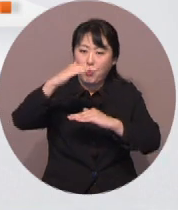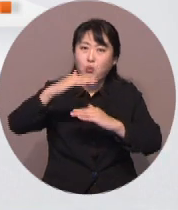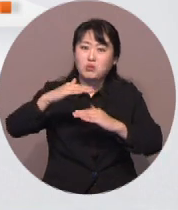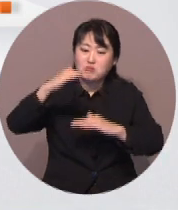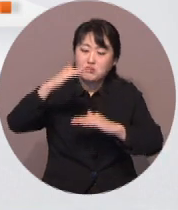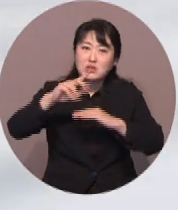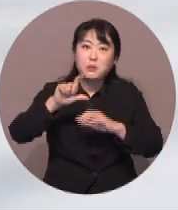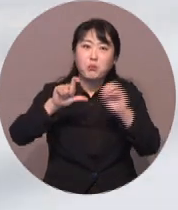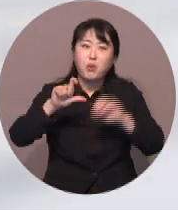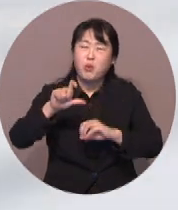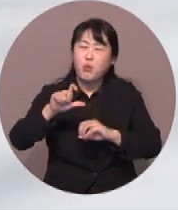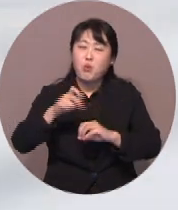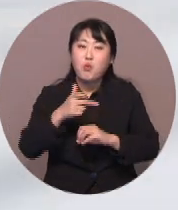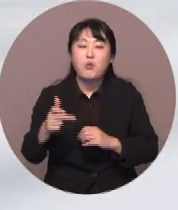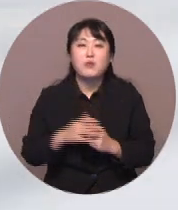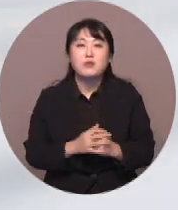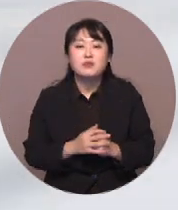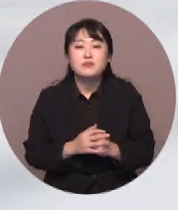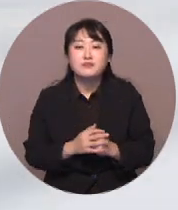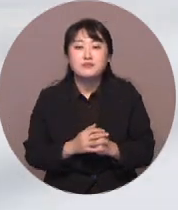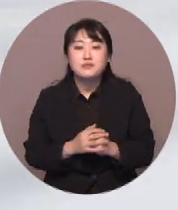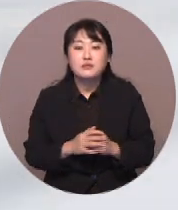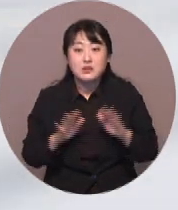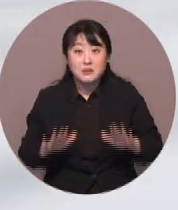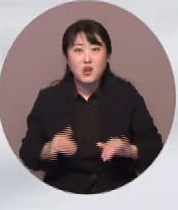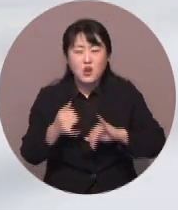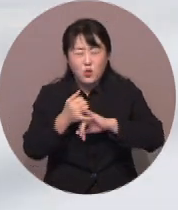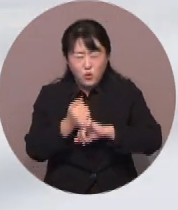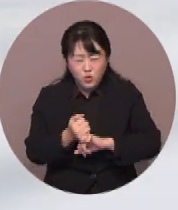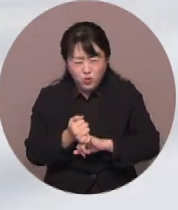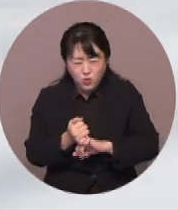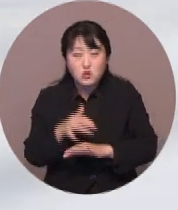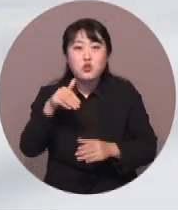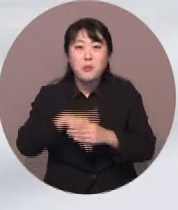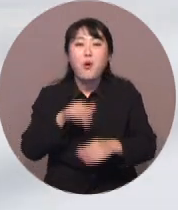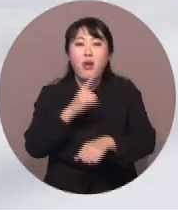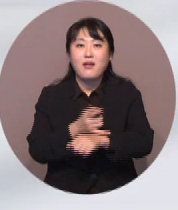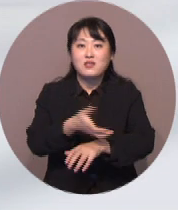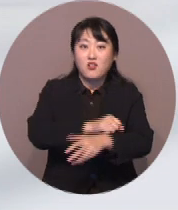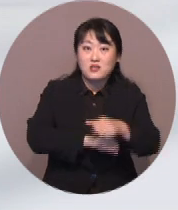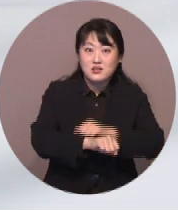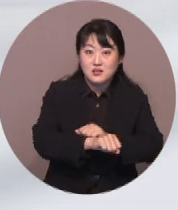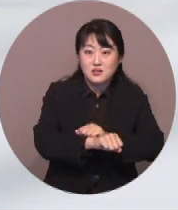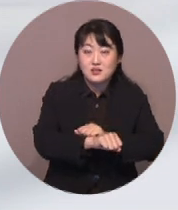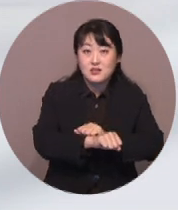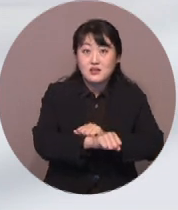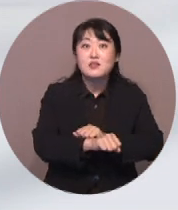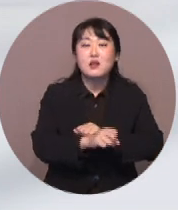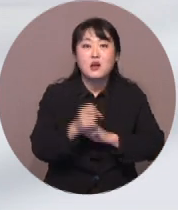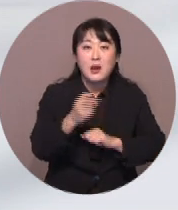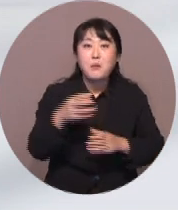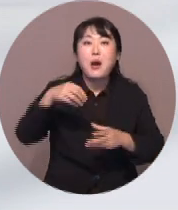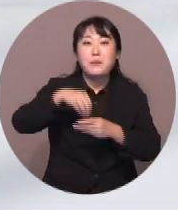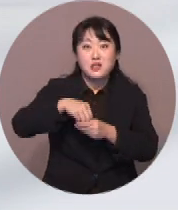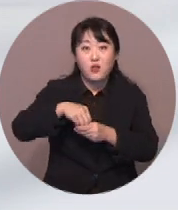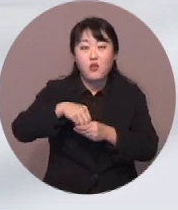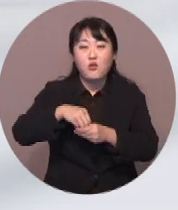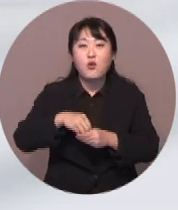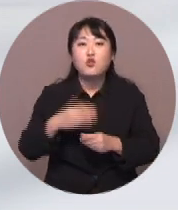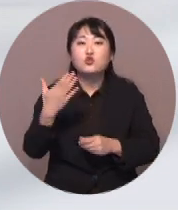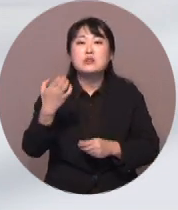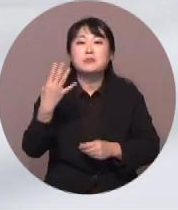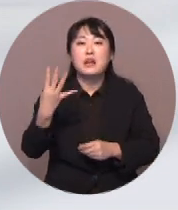보였습니다 한편 이번 대선에서 반드시 투표 한다는 적극 투표 층 81.6% 를 포함해